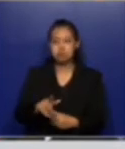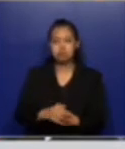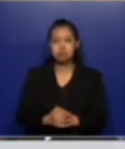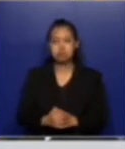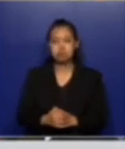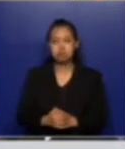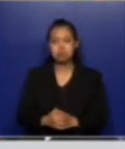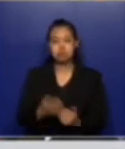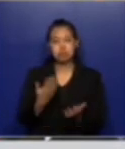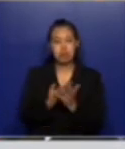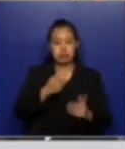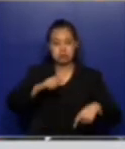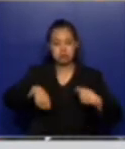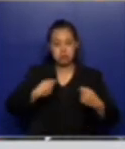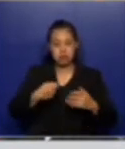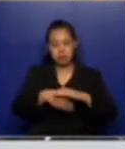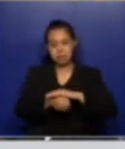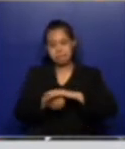แฝงอยู่จำนวนมาก